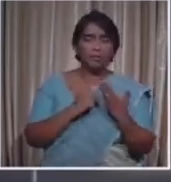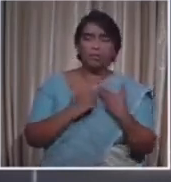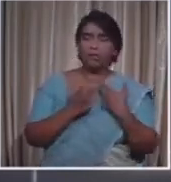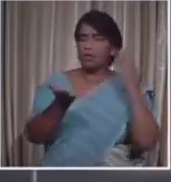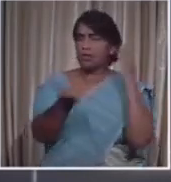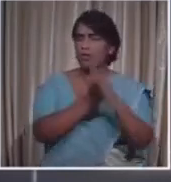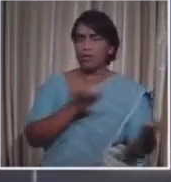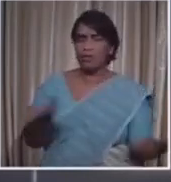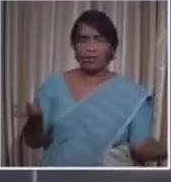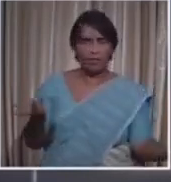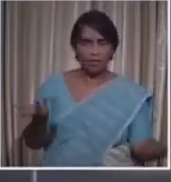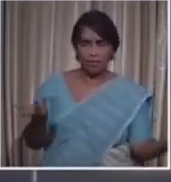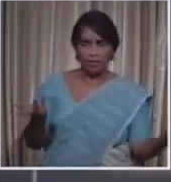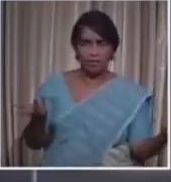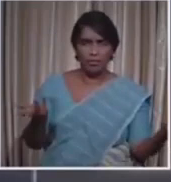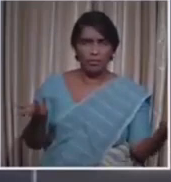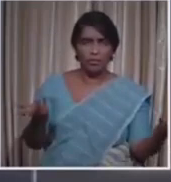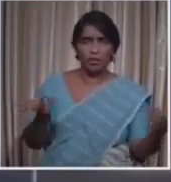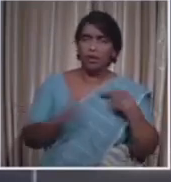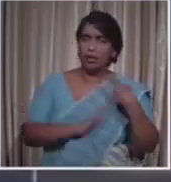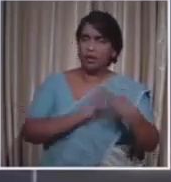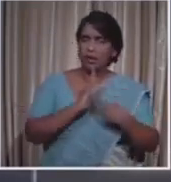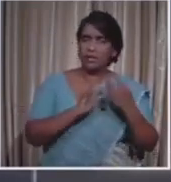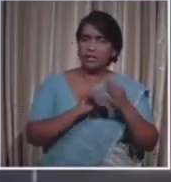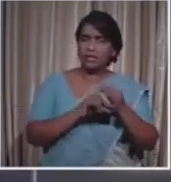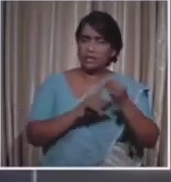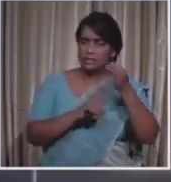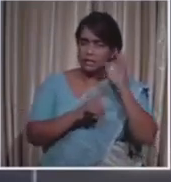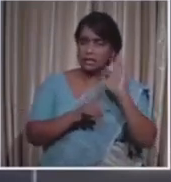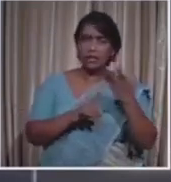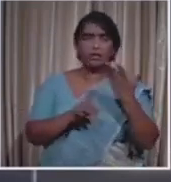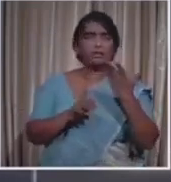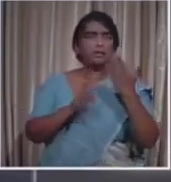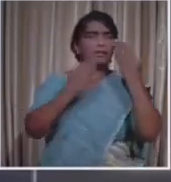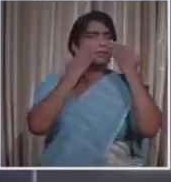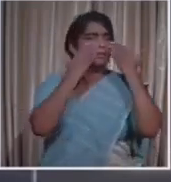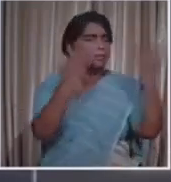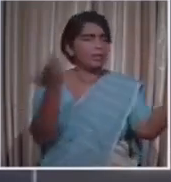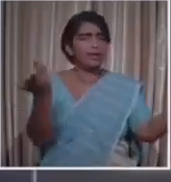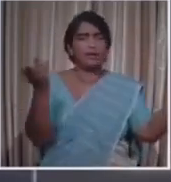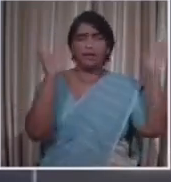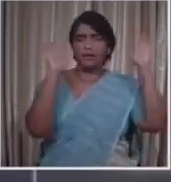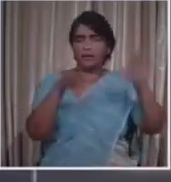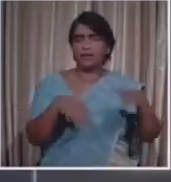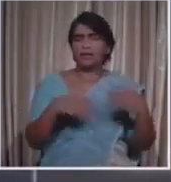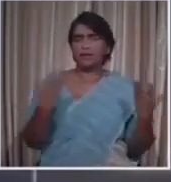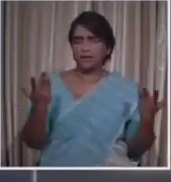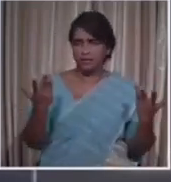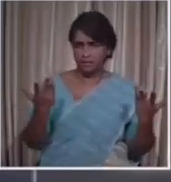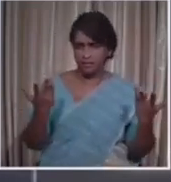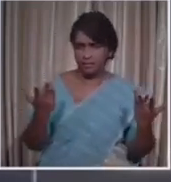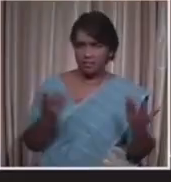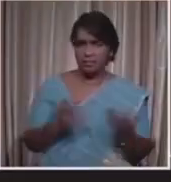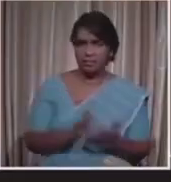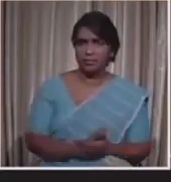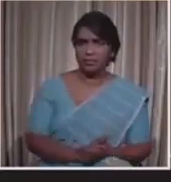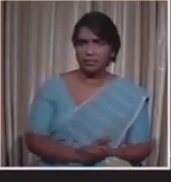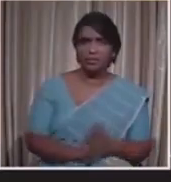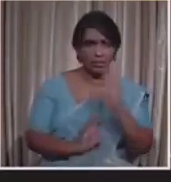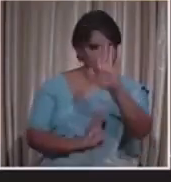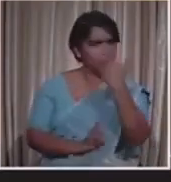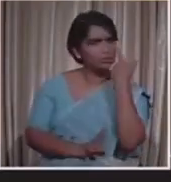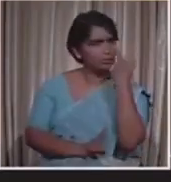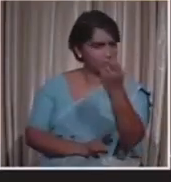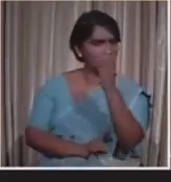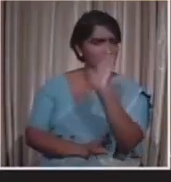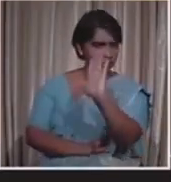මොකද්ද කියන්නේ? රටේ ජනාධිපතිවරයෙක් ඉන්නවා, ඇහැට පේන්නේ නැහැ, මහජනයාට පේන්නේ නැහැ. ඔබතුමා වෙනම යෝජනාවක් ගෙනල්ලා ඒක සමා වෙන්න මට